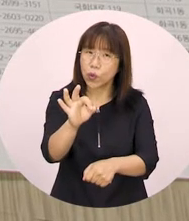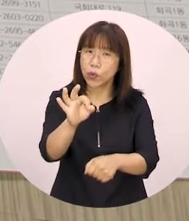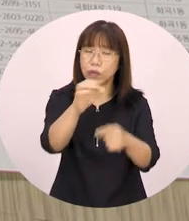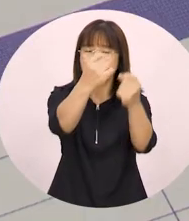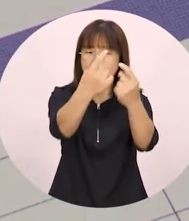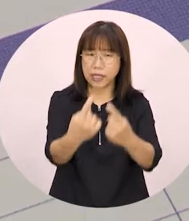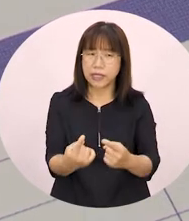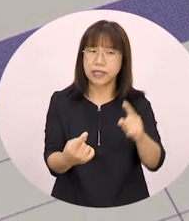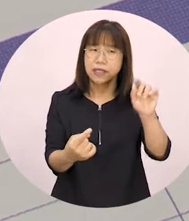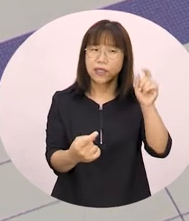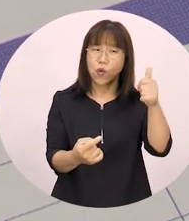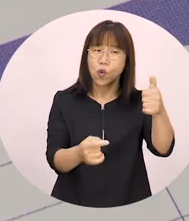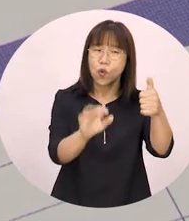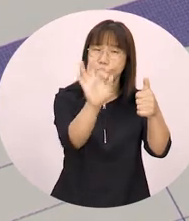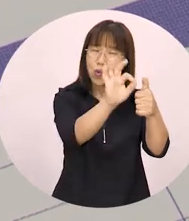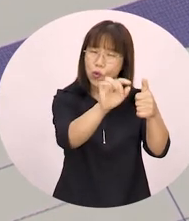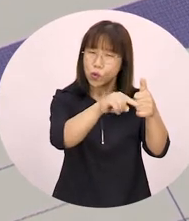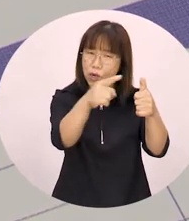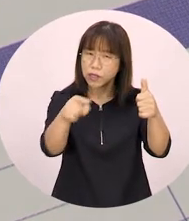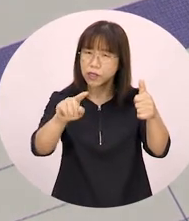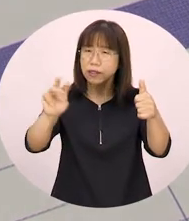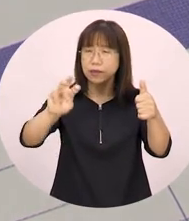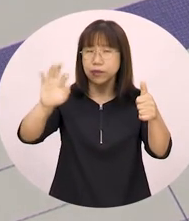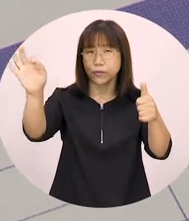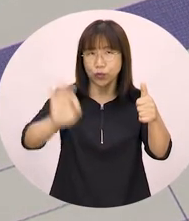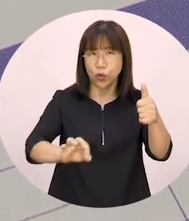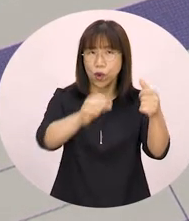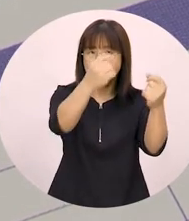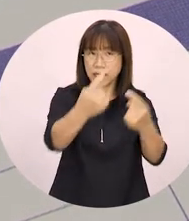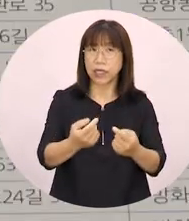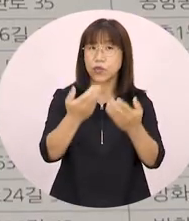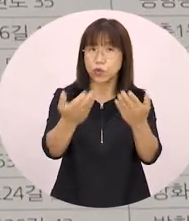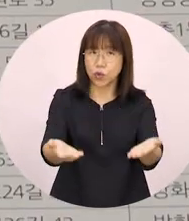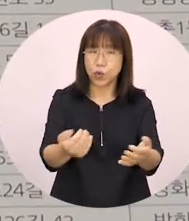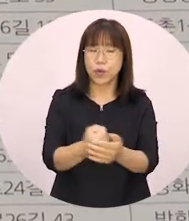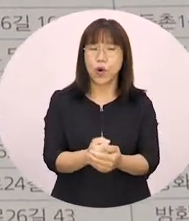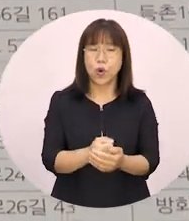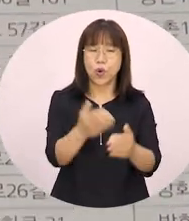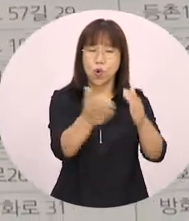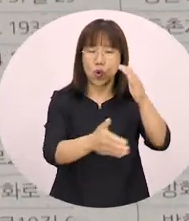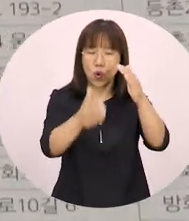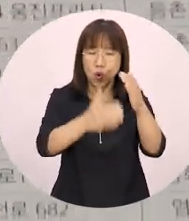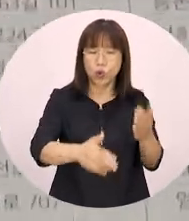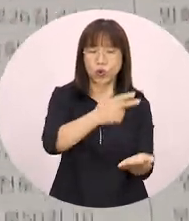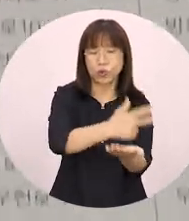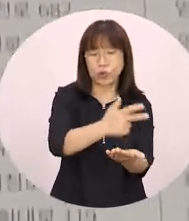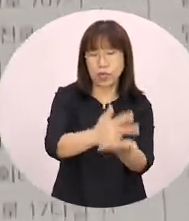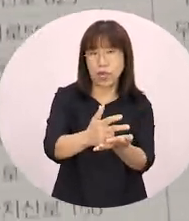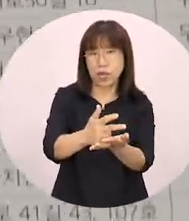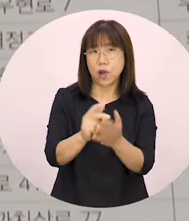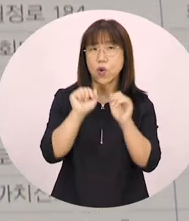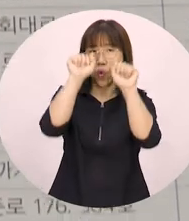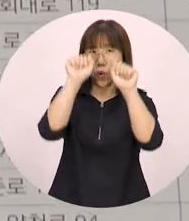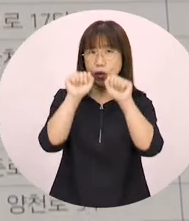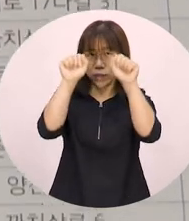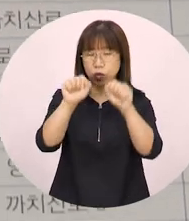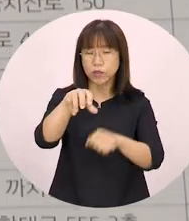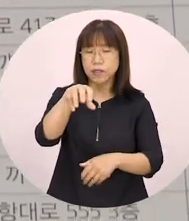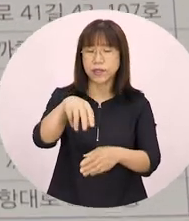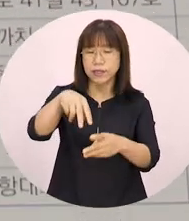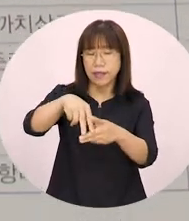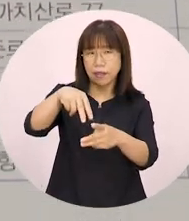5에서 30%까지 할인해주는 업소 또는 기관으로 강서구는 현재 지역 내 공영주차장, 공공체육센터